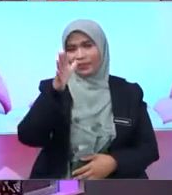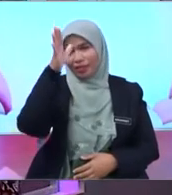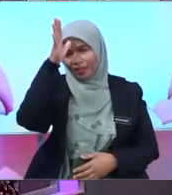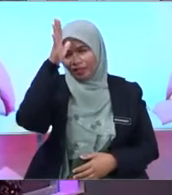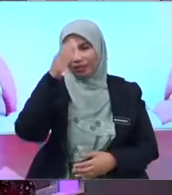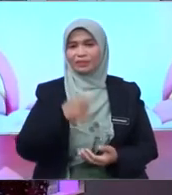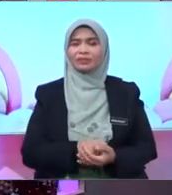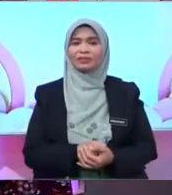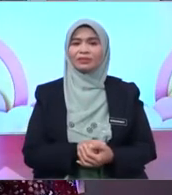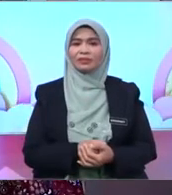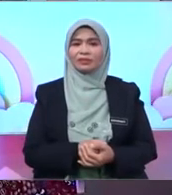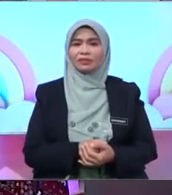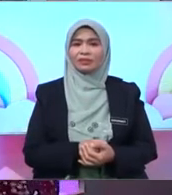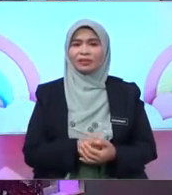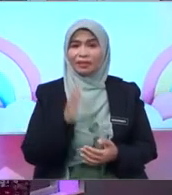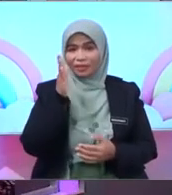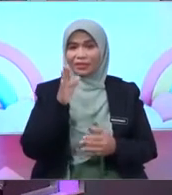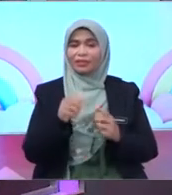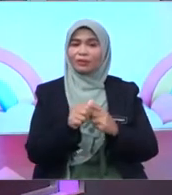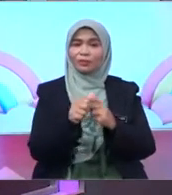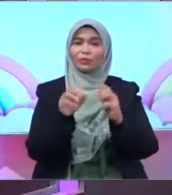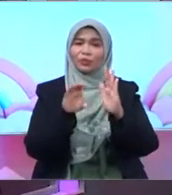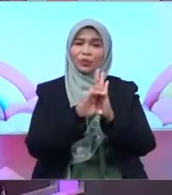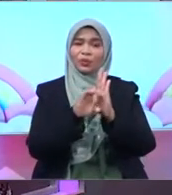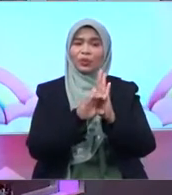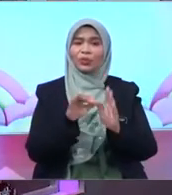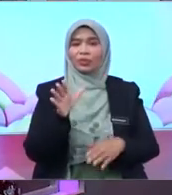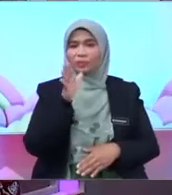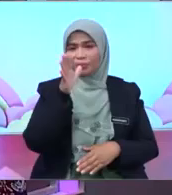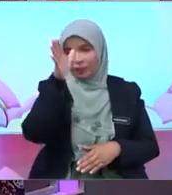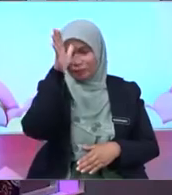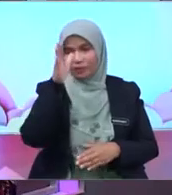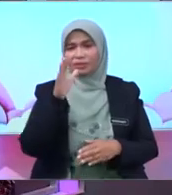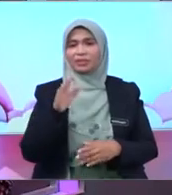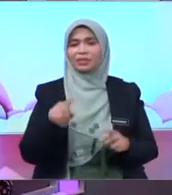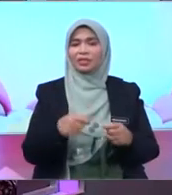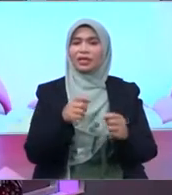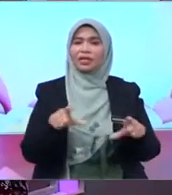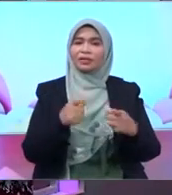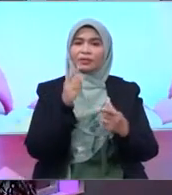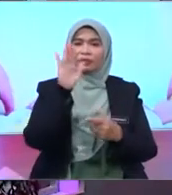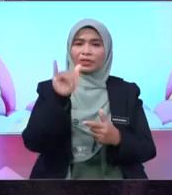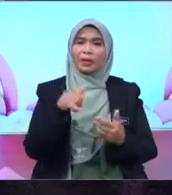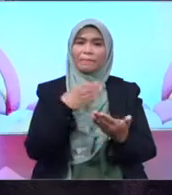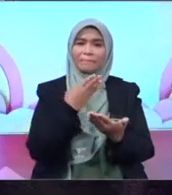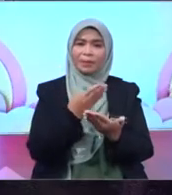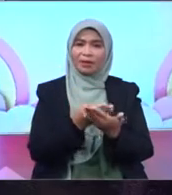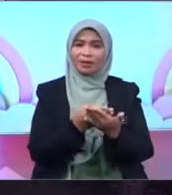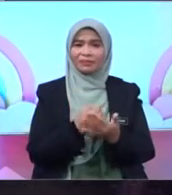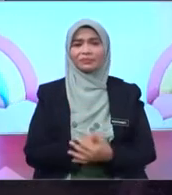anak-anak pun oke mencontohi daenaa mengikuti tingkah laku tersebut hutan ya